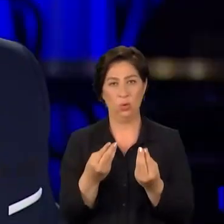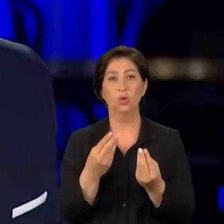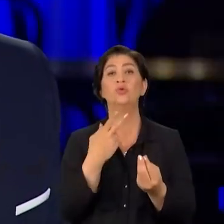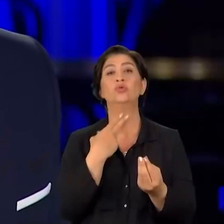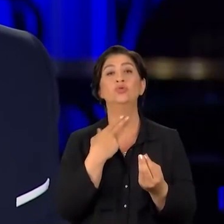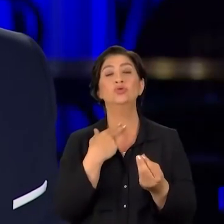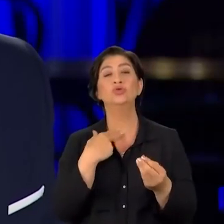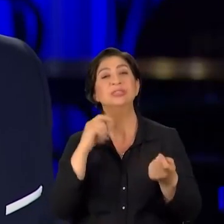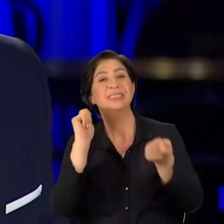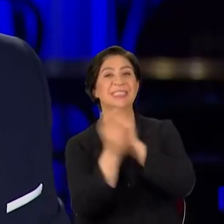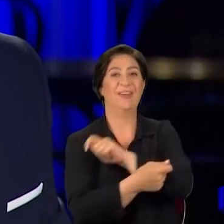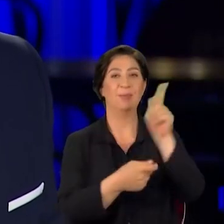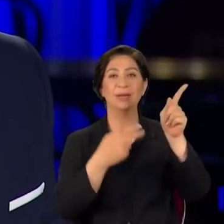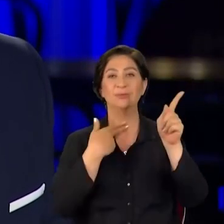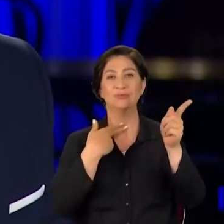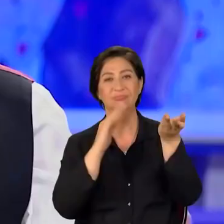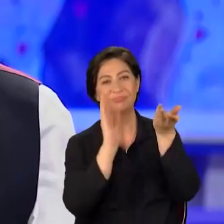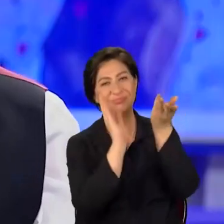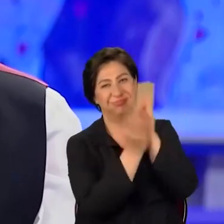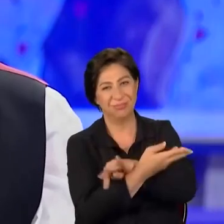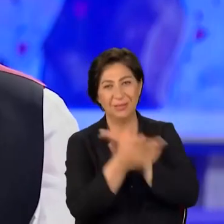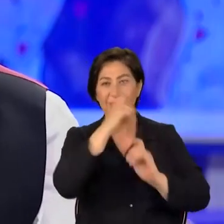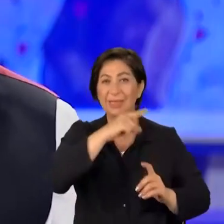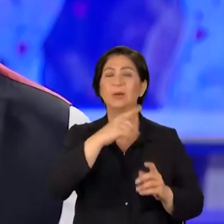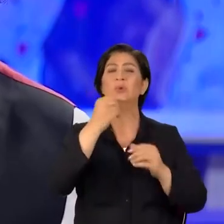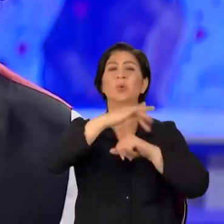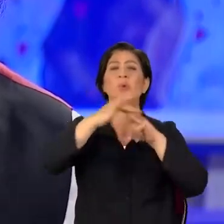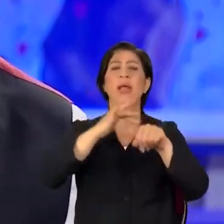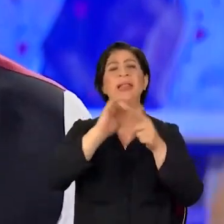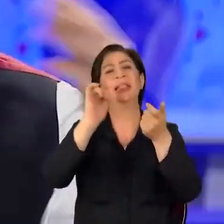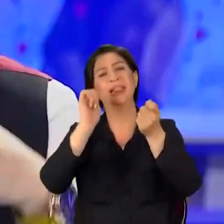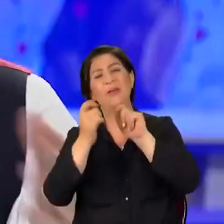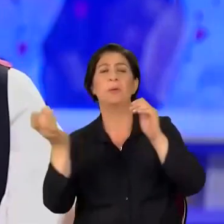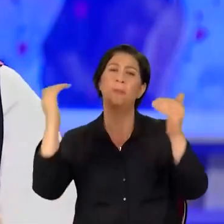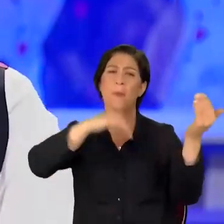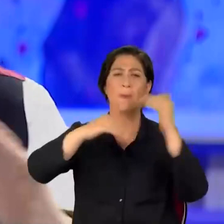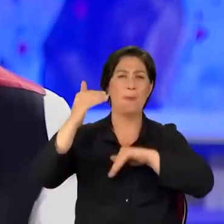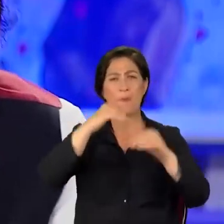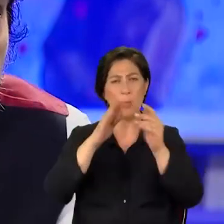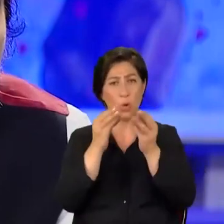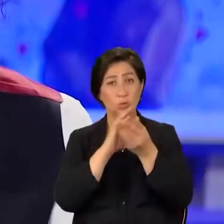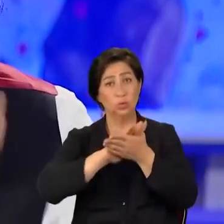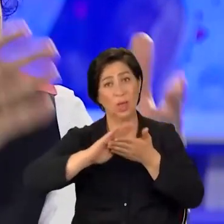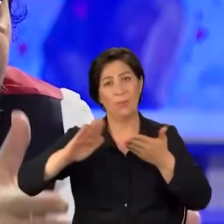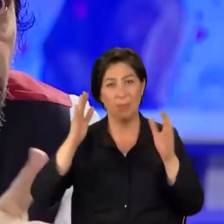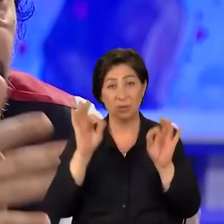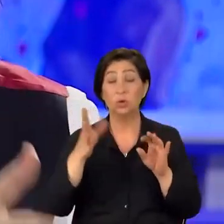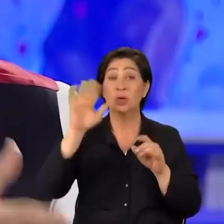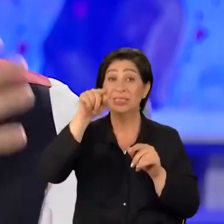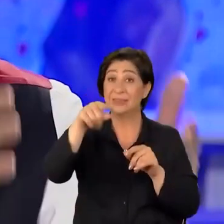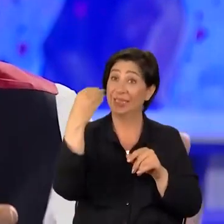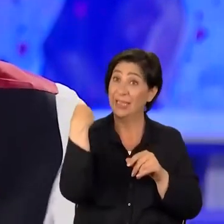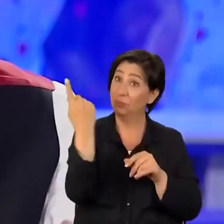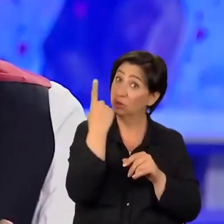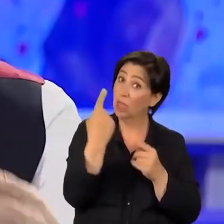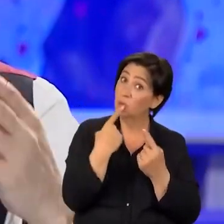Rus devriminden itibaren ve birçok ülkede işte devrimi ihraç ediyorlar bilmem ne falan. Böyle bir şey oldu. Sonra siz şimdi yeni